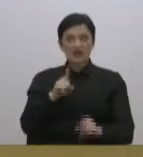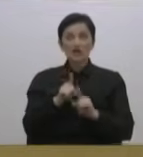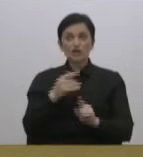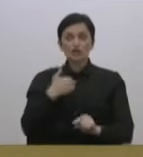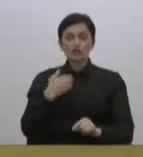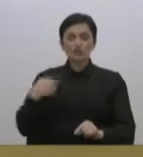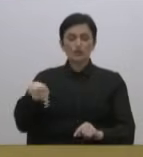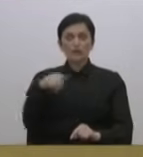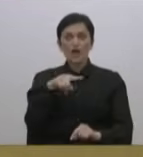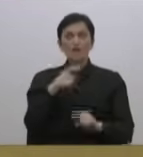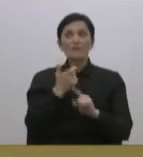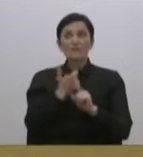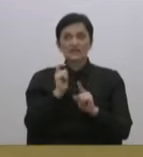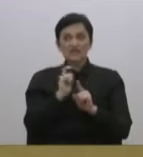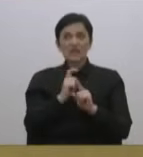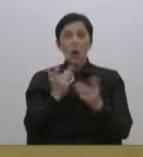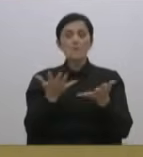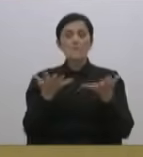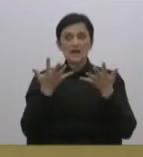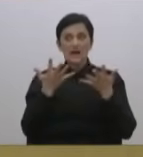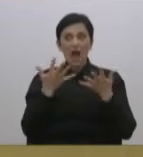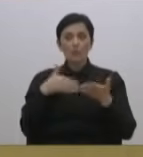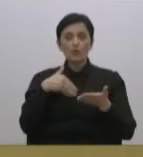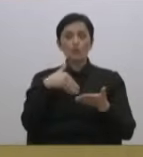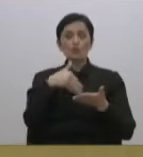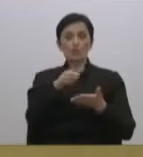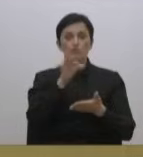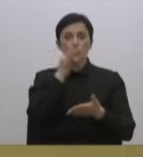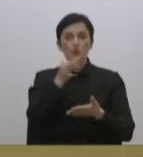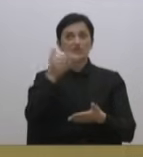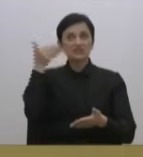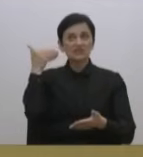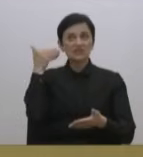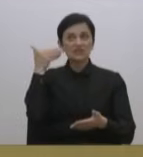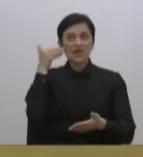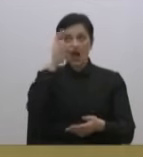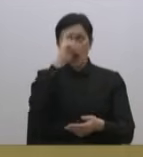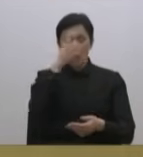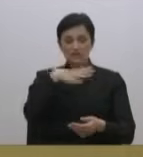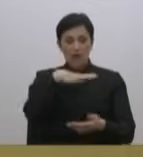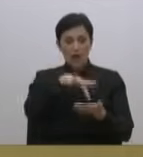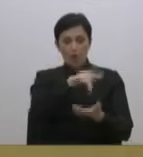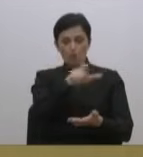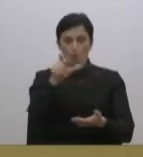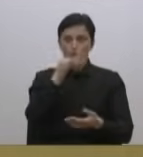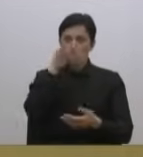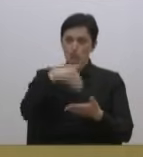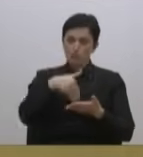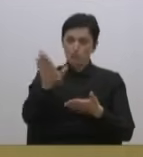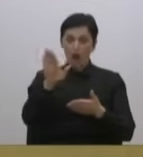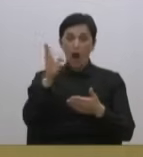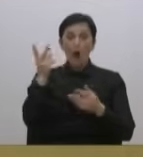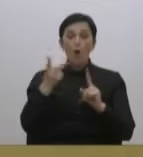ჩვენ. ძალიან კაფიოდ უთხრა უარი წინა ხელისუფლება საქართველოს მოქალაქეებმა და თქვენ აკეთებთ რაღაც მეორეთ